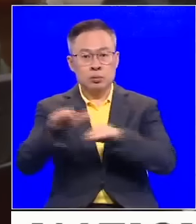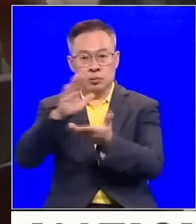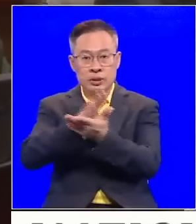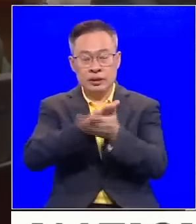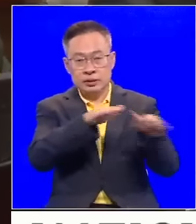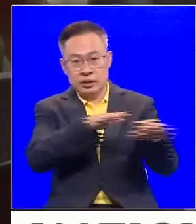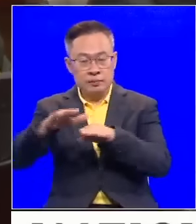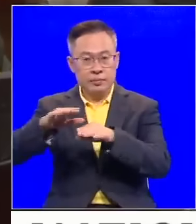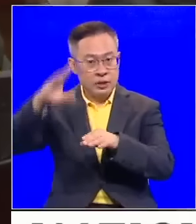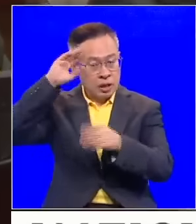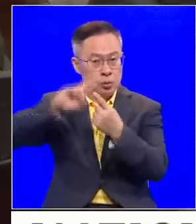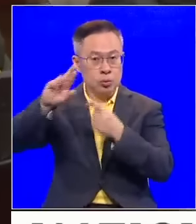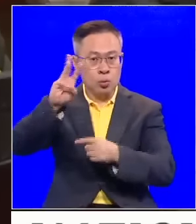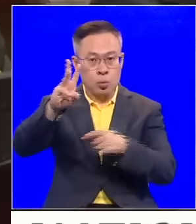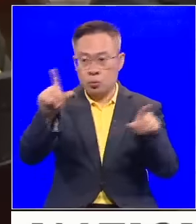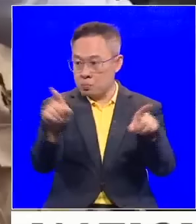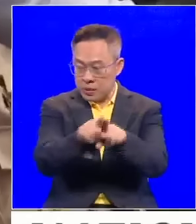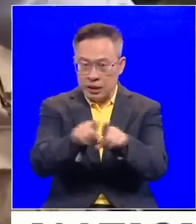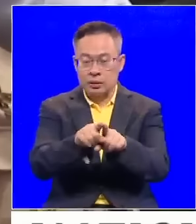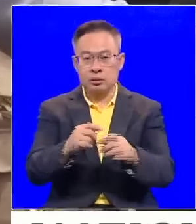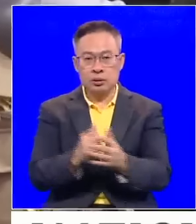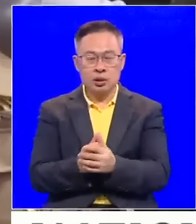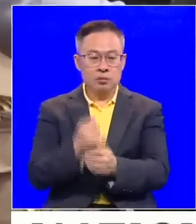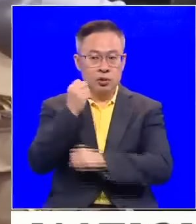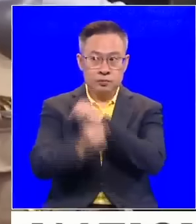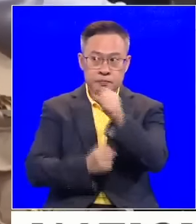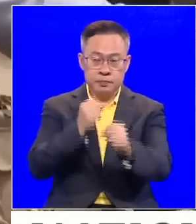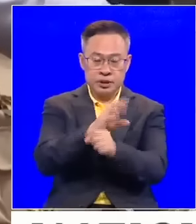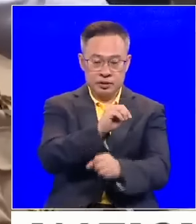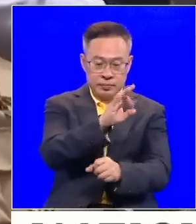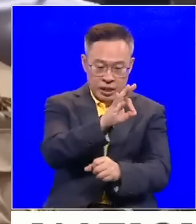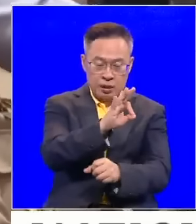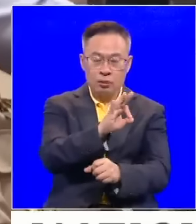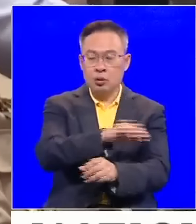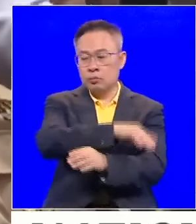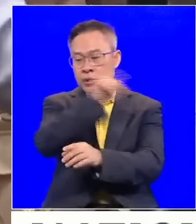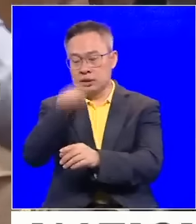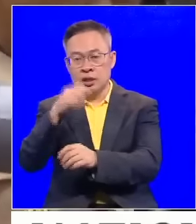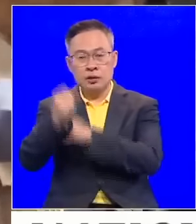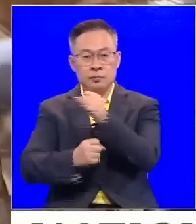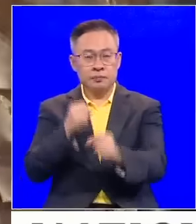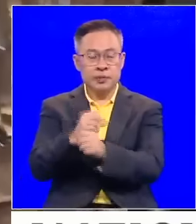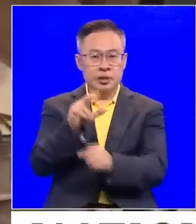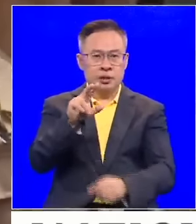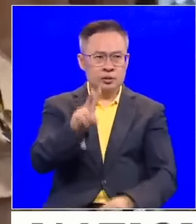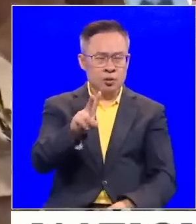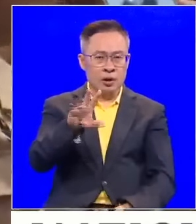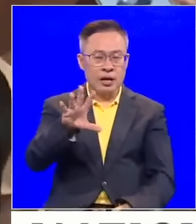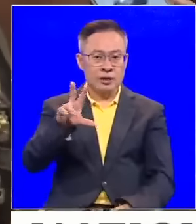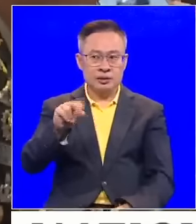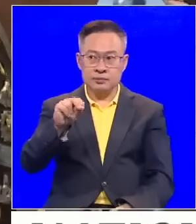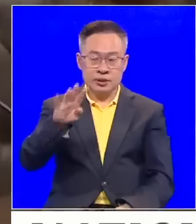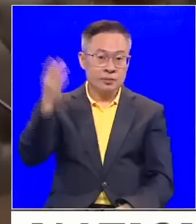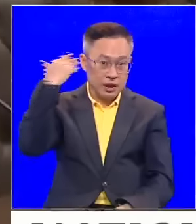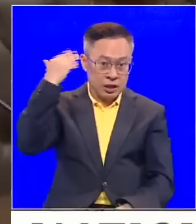เลยแล้วพอย้อนไปจากปี49ไปปี34รสช.ครับตอนนั้นนำโดยนายร้อยจปร.รุ่น5ทุกเหล่าทัพ